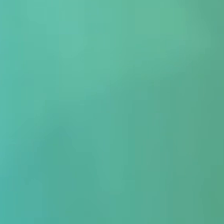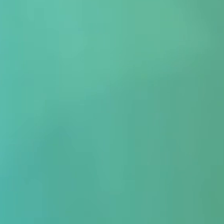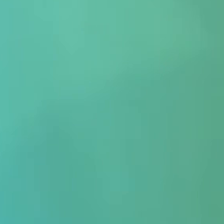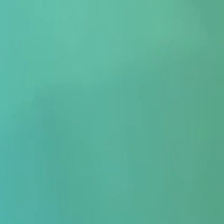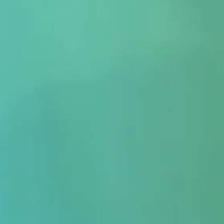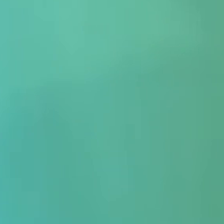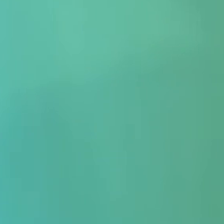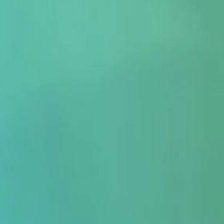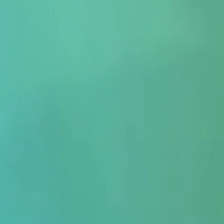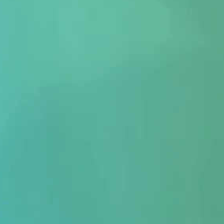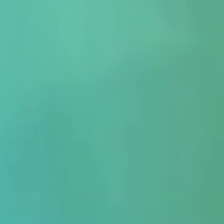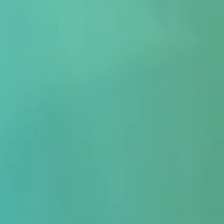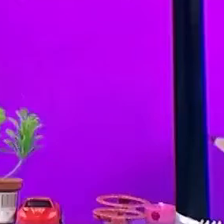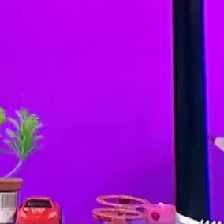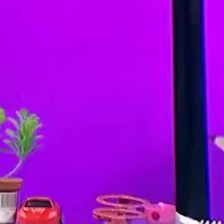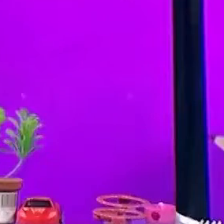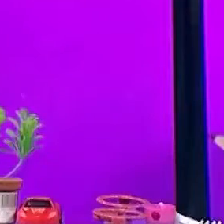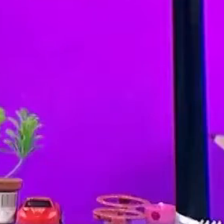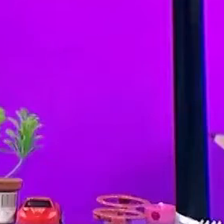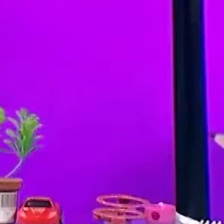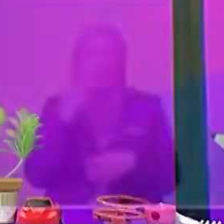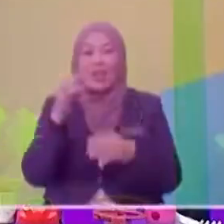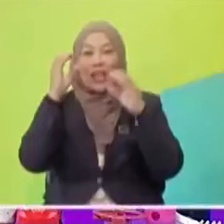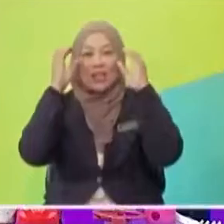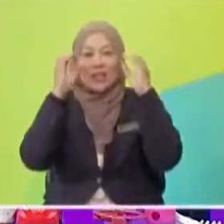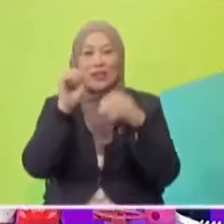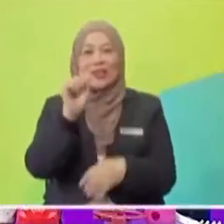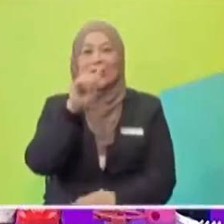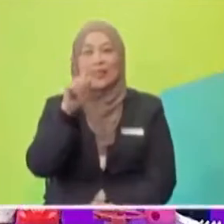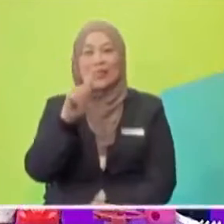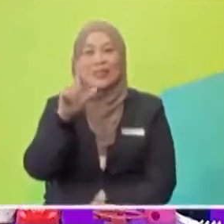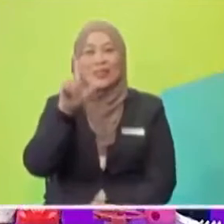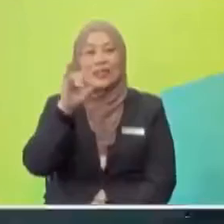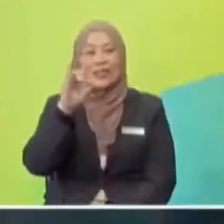mengaduk-adukkan sekarang kedatangan Cikgu azrinda ke studio Assalamualaikum